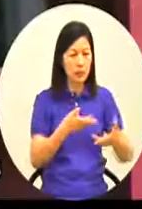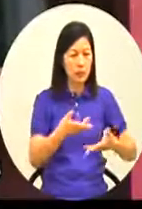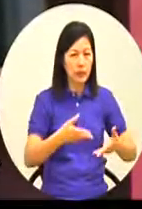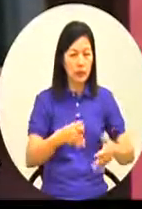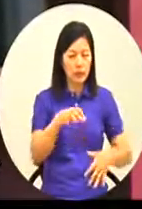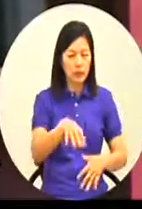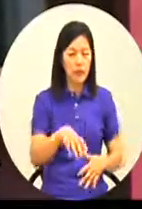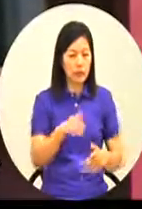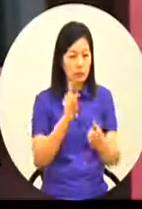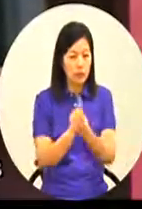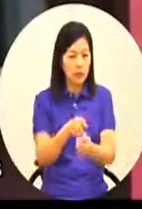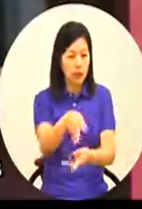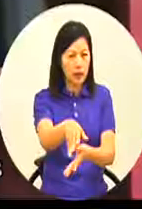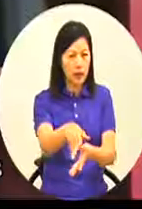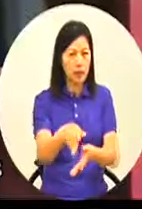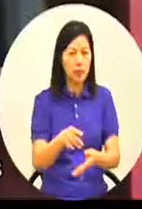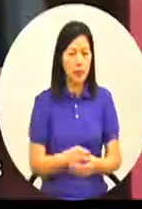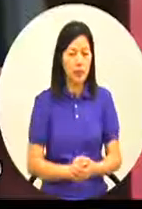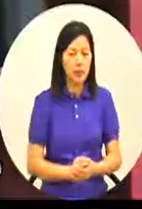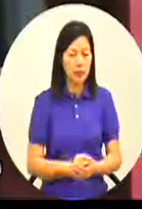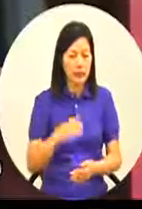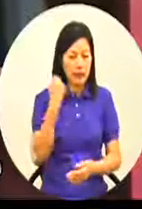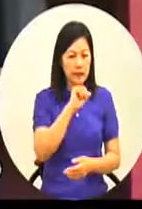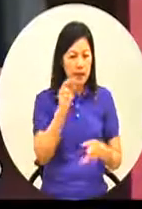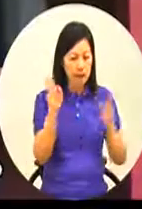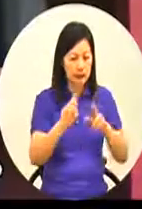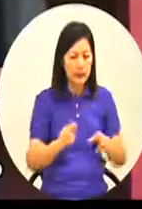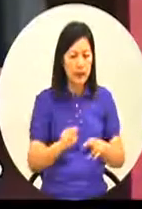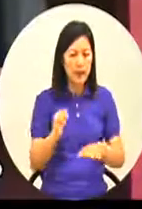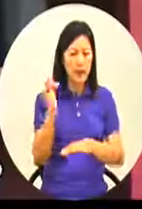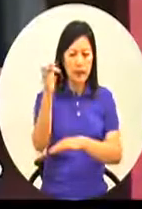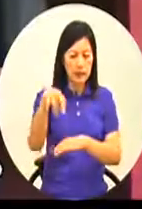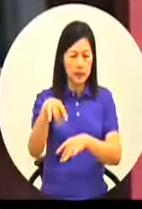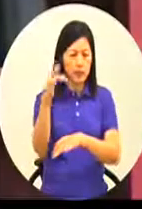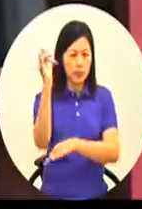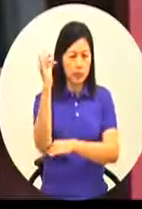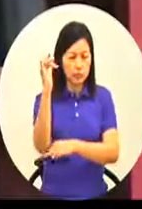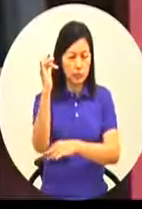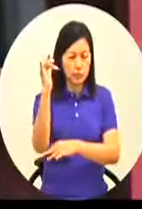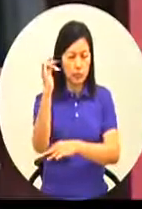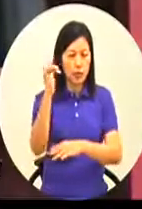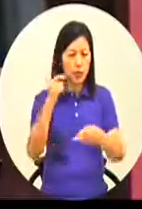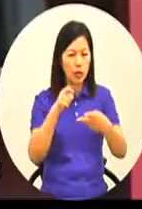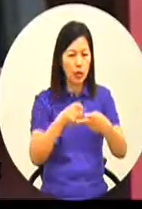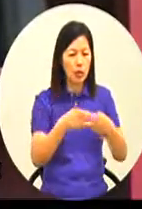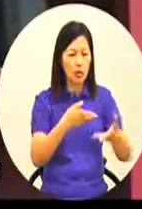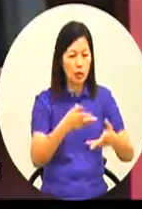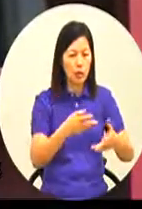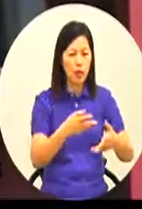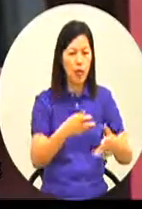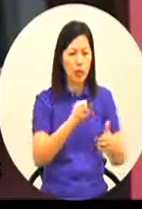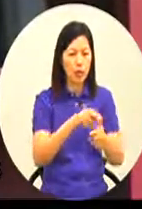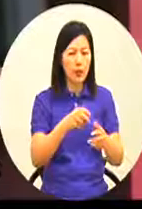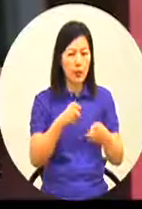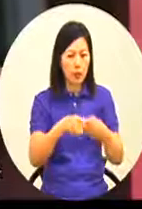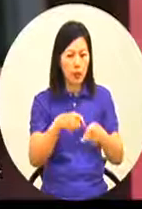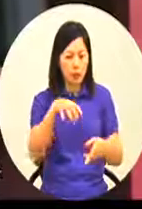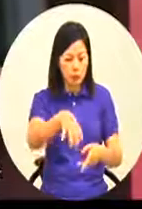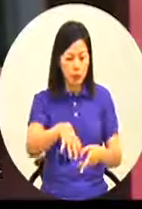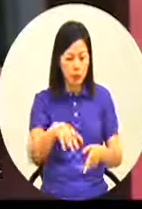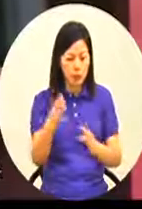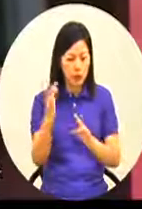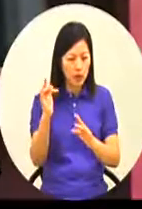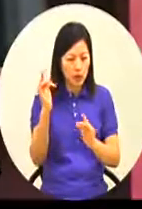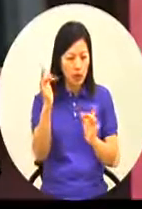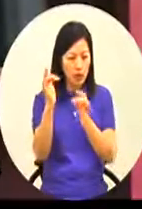对台电这边到底哪些树是需要我们公务局养工处来协助修剪，那哪些是属于